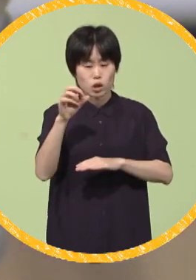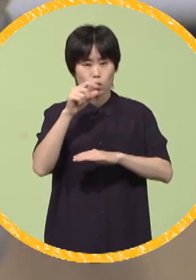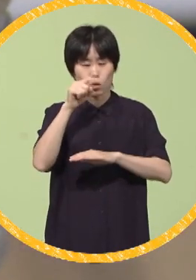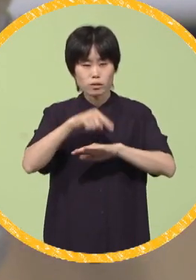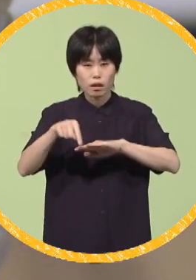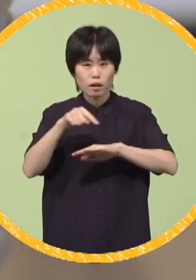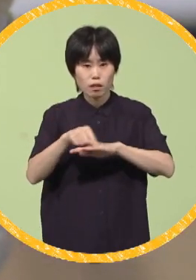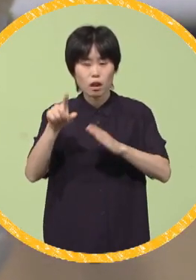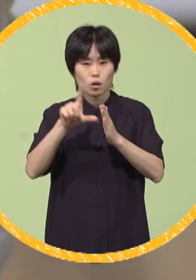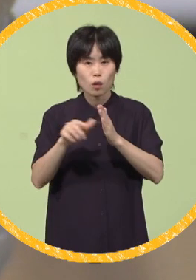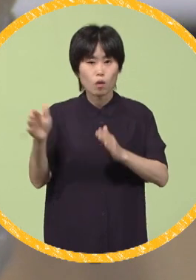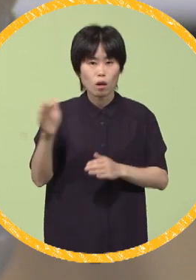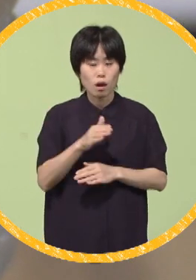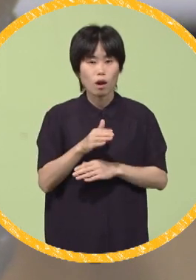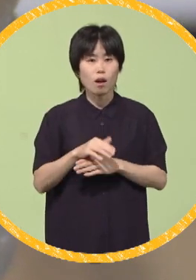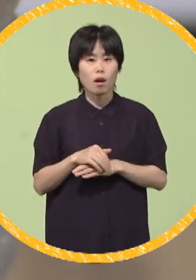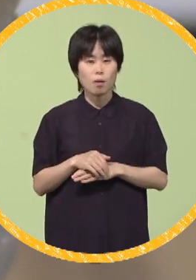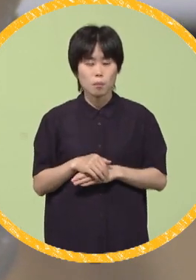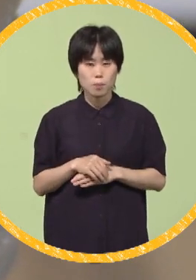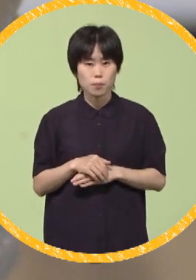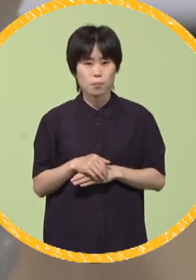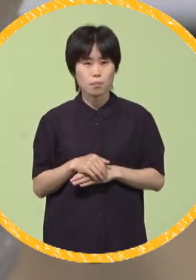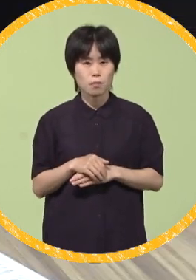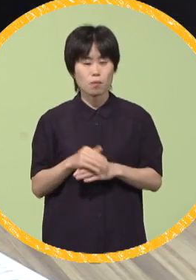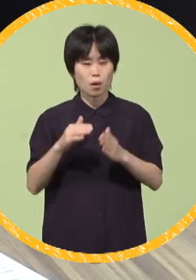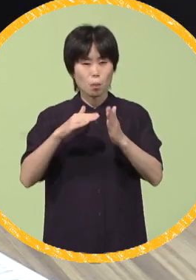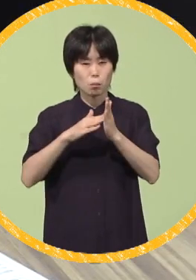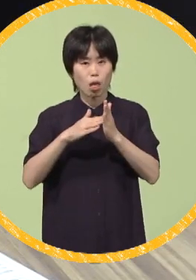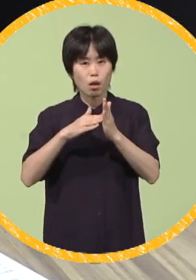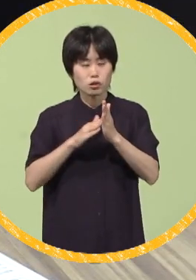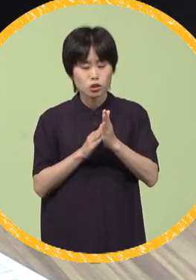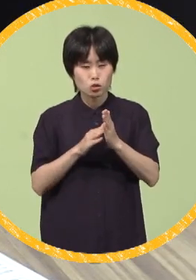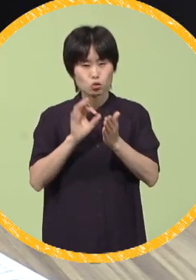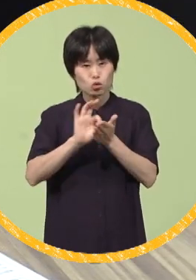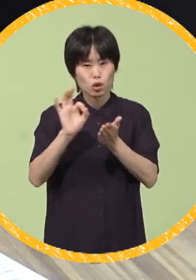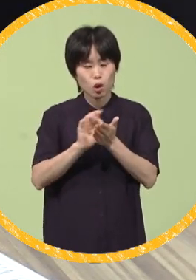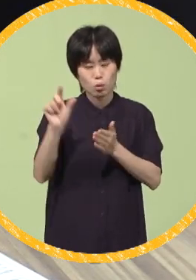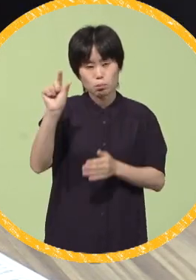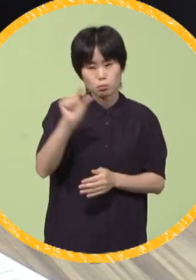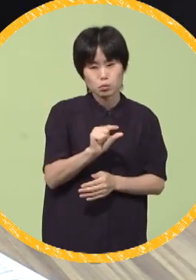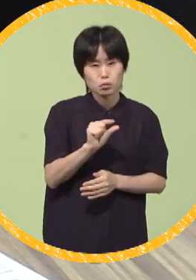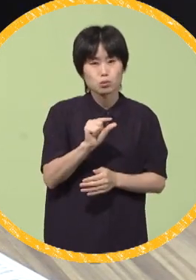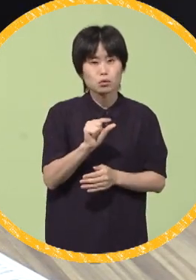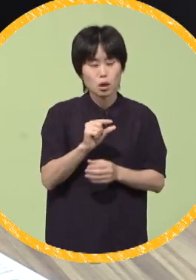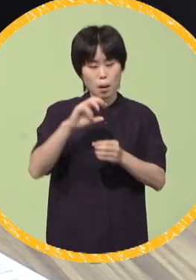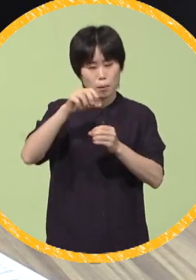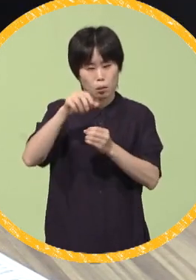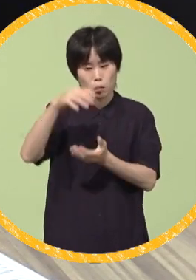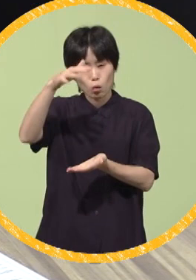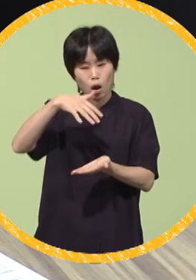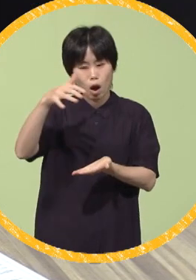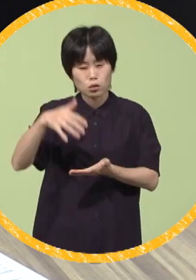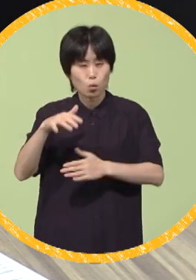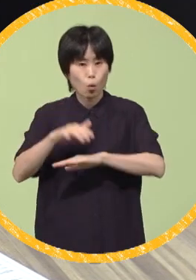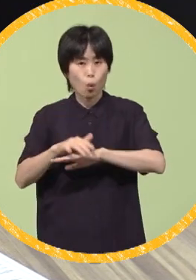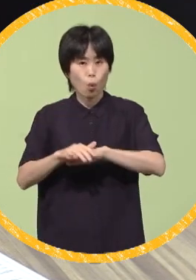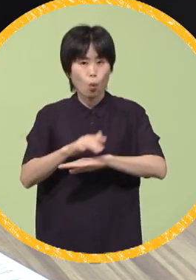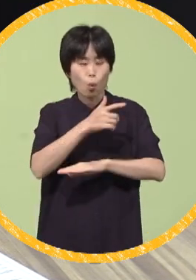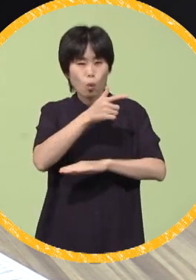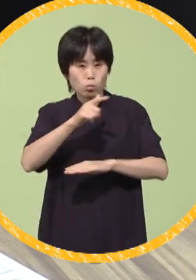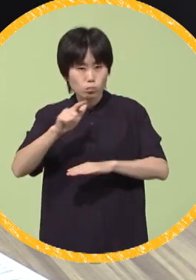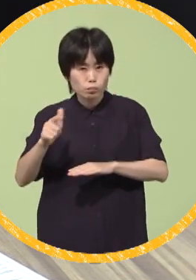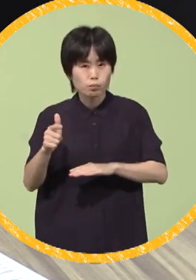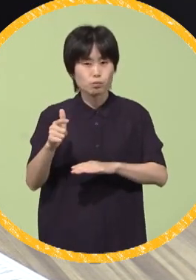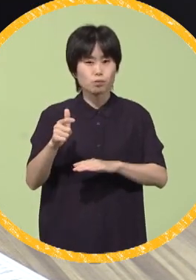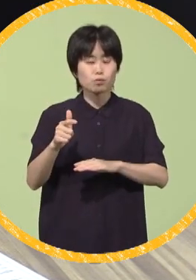から、どうやってプラスチックの使用を少なくするかと、ペットボトルをうまく回収できるかっていう多様な取